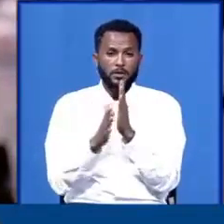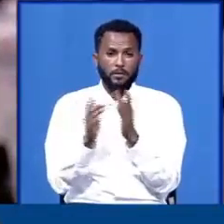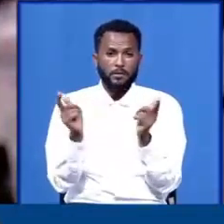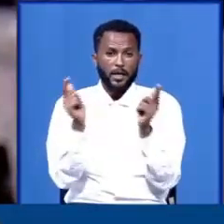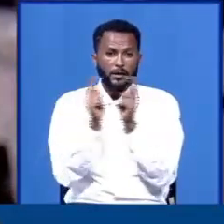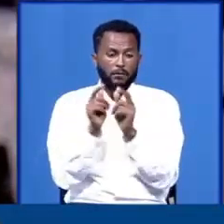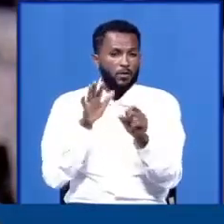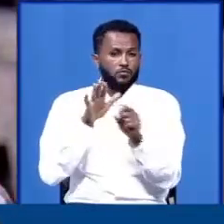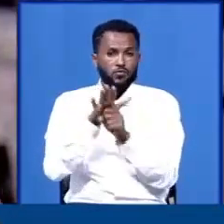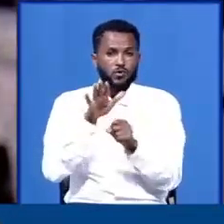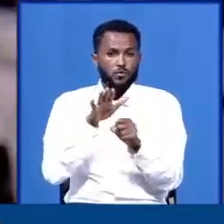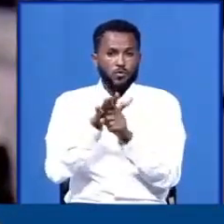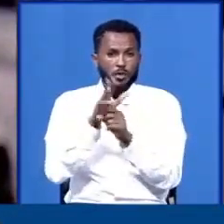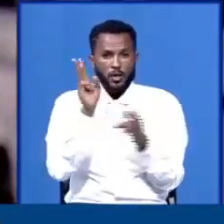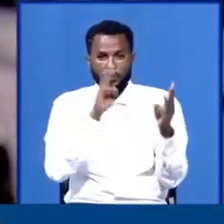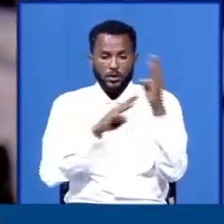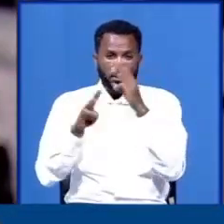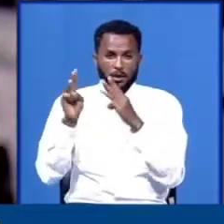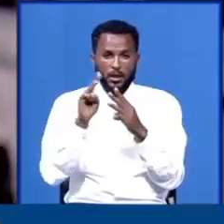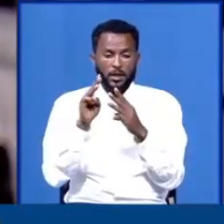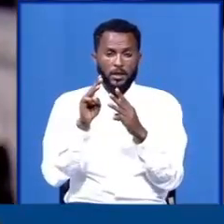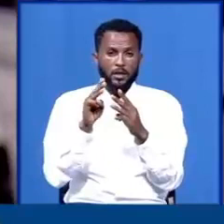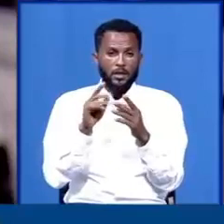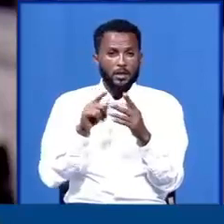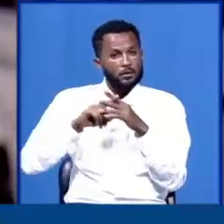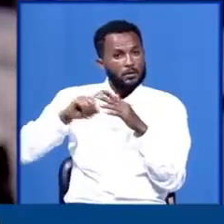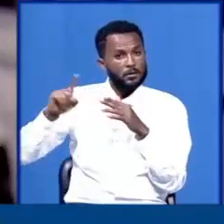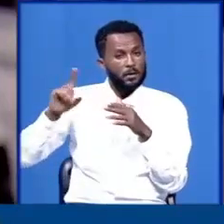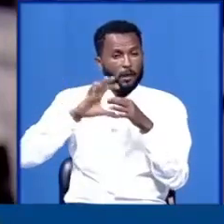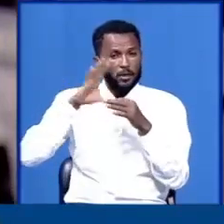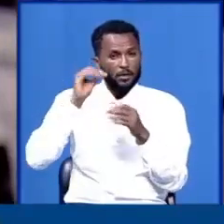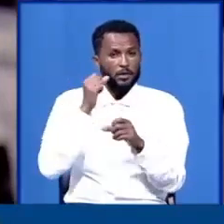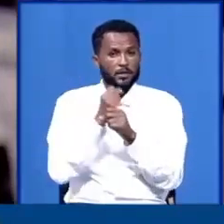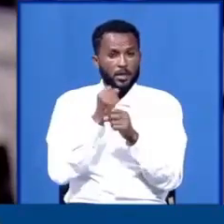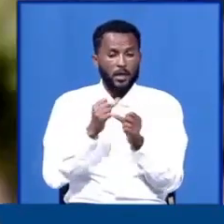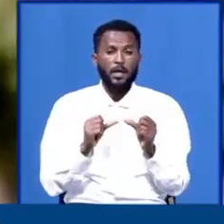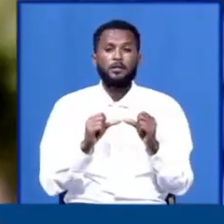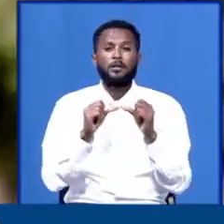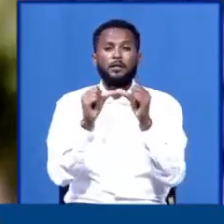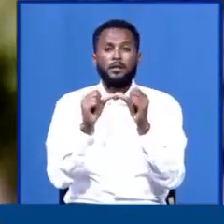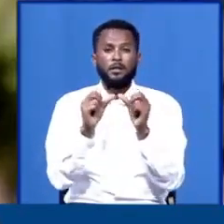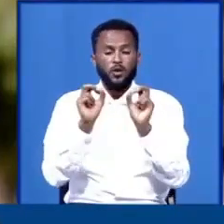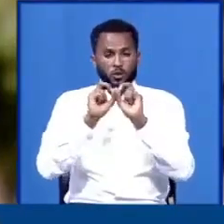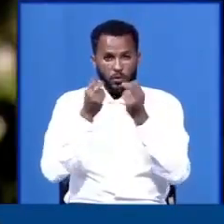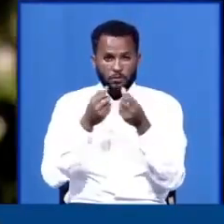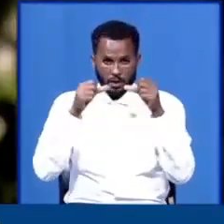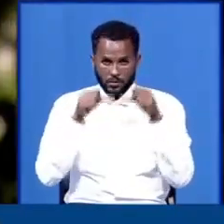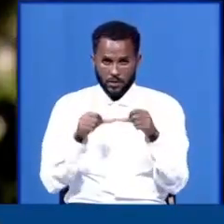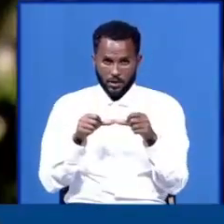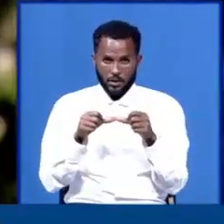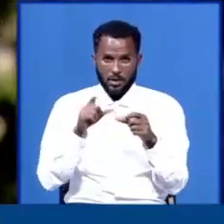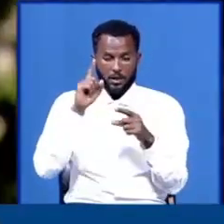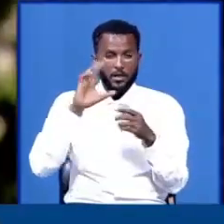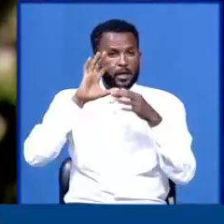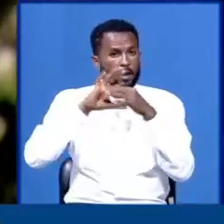ልሙሉእ ላብቲ ዝተሸገረን ላብቲ ዝፀገመን ላብቲ ዝፈናቐል ማሕበረሰብና ኢና ስራሕና ቀፂልና ማለት እዩ። ተወዲብና ምፅናሕና ሓደ ናይ